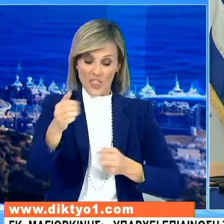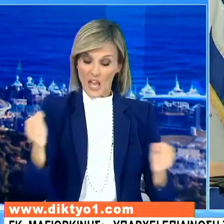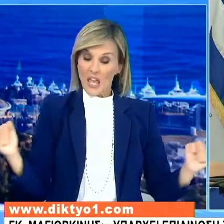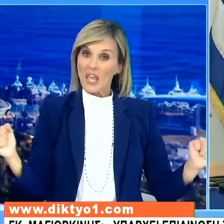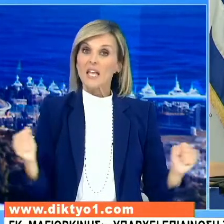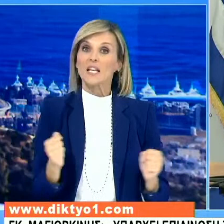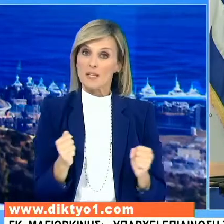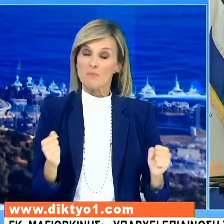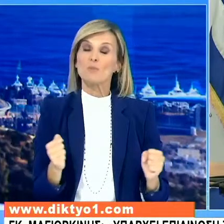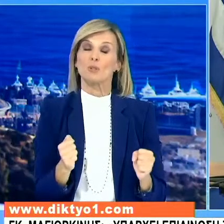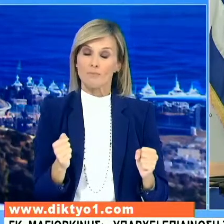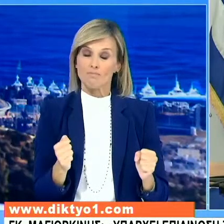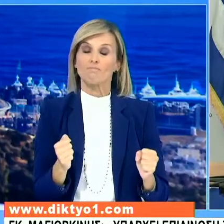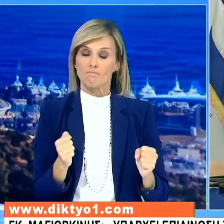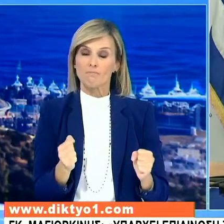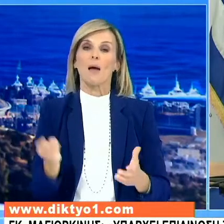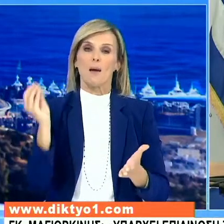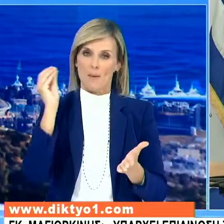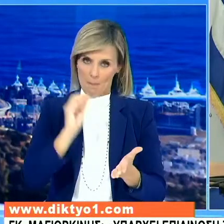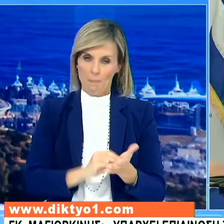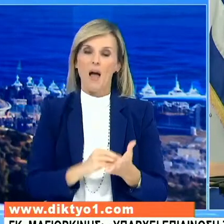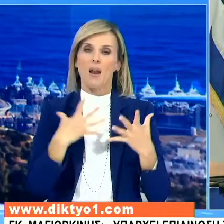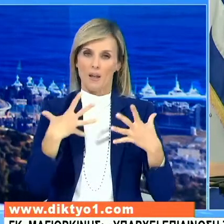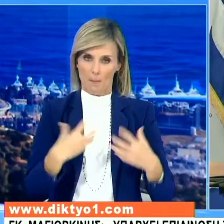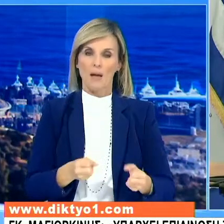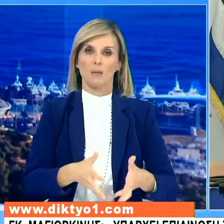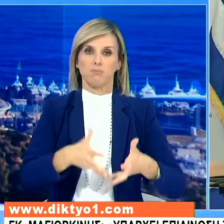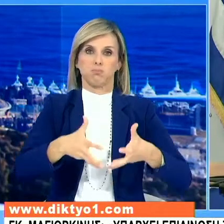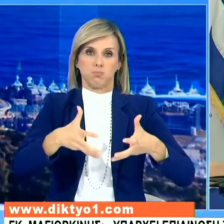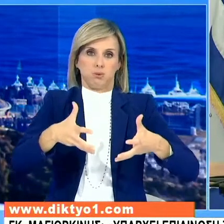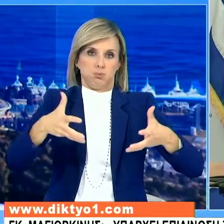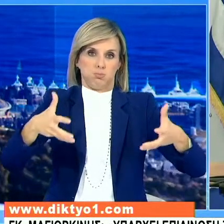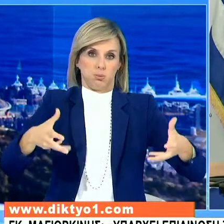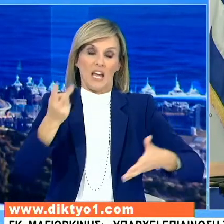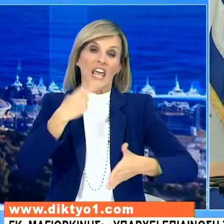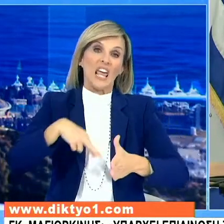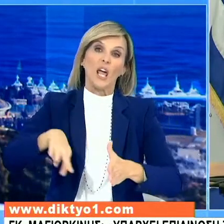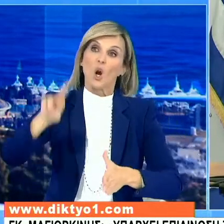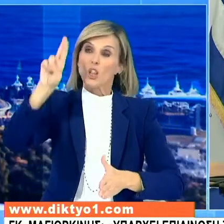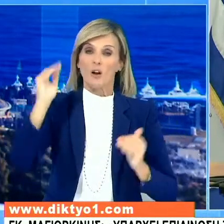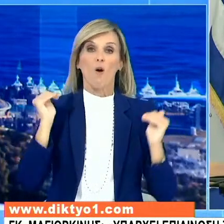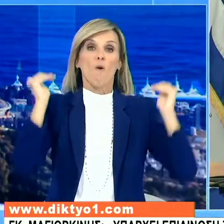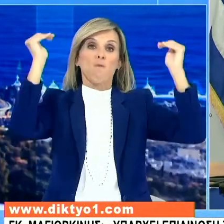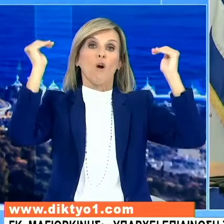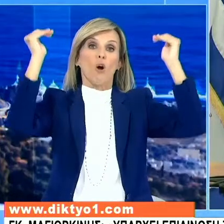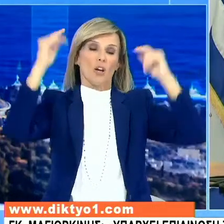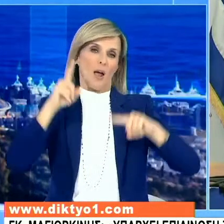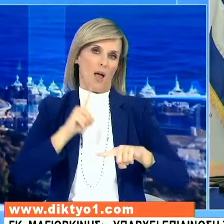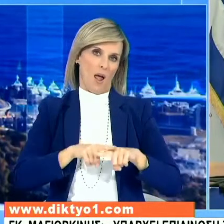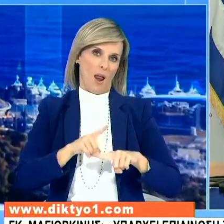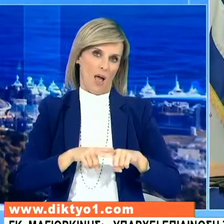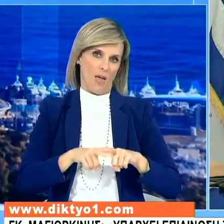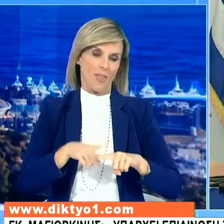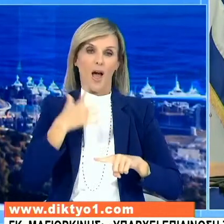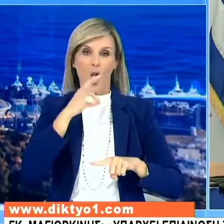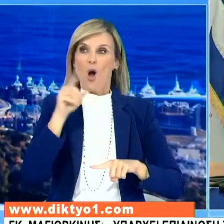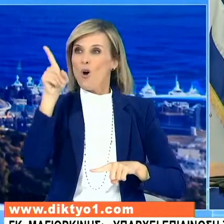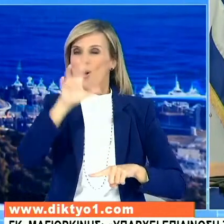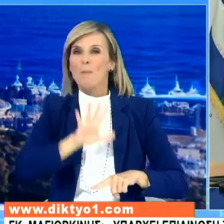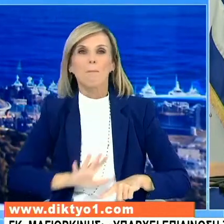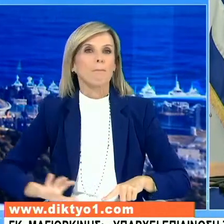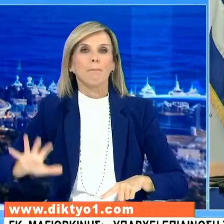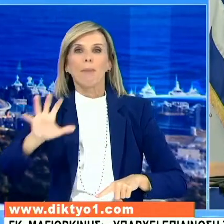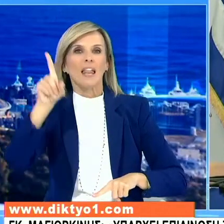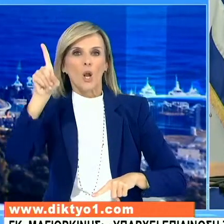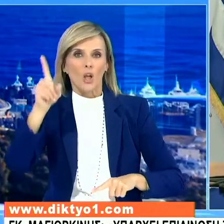βόρεια επαληθεύεται και ήδη παρατηρούμε επιδείνωση της επιδημίας σε περιοχές της Βόρειας Ελλάδας, σε κάποιες από τις οποίες υπάρχει σχετικά